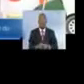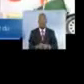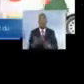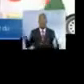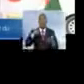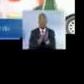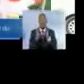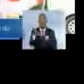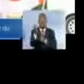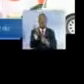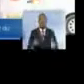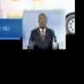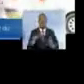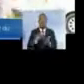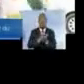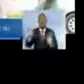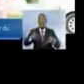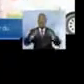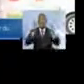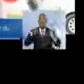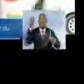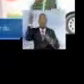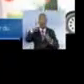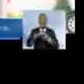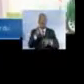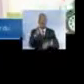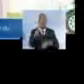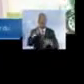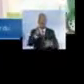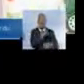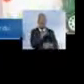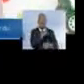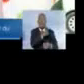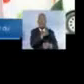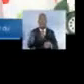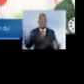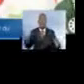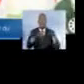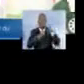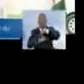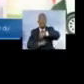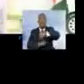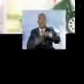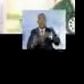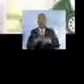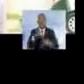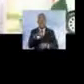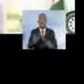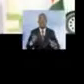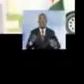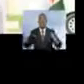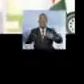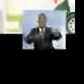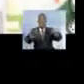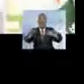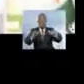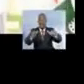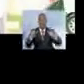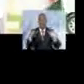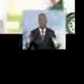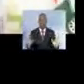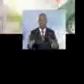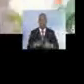matin permettront à la police nationale de sécuriser ses armes et répondre efficacement aux nouveaux